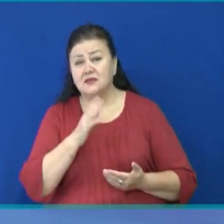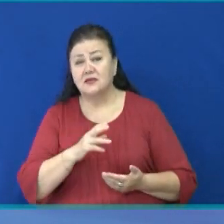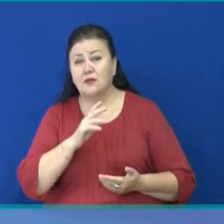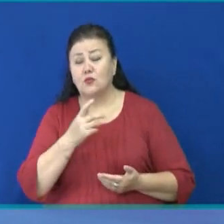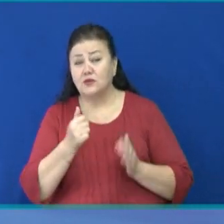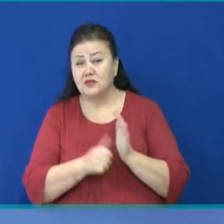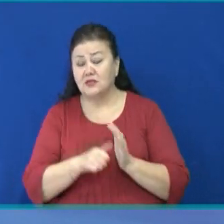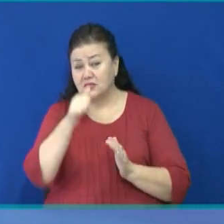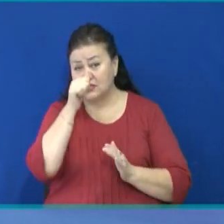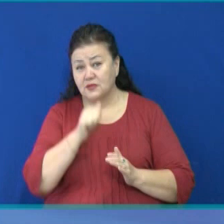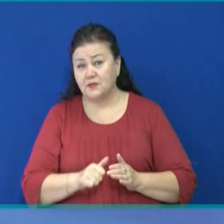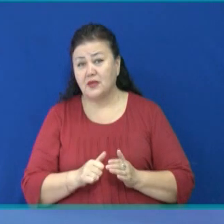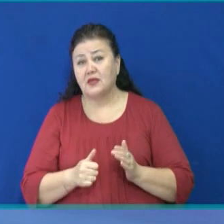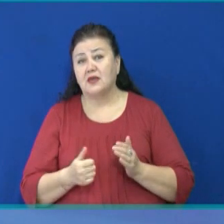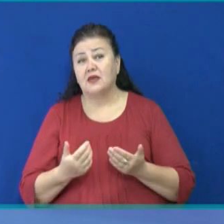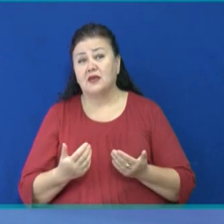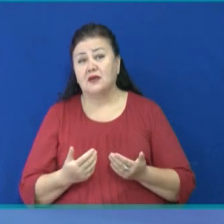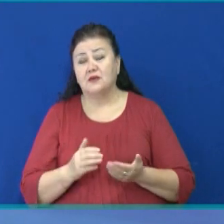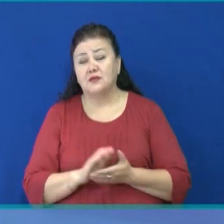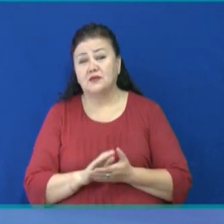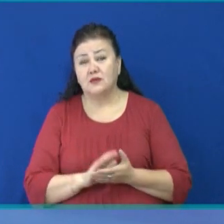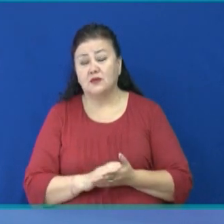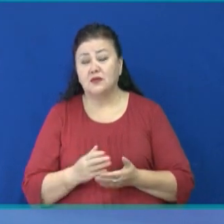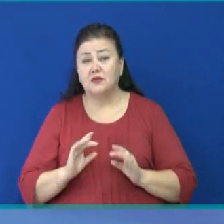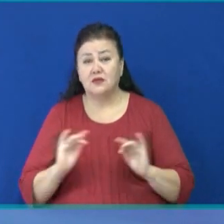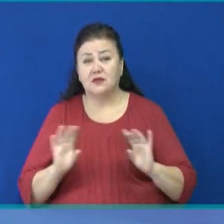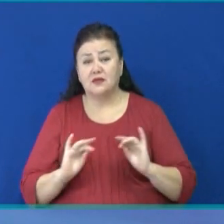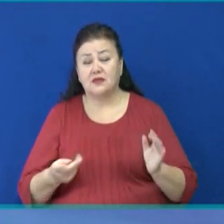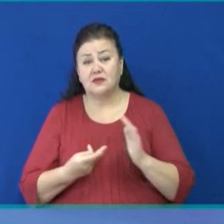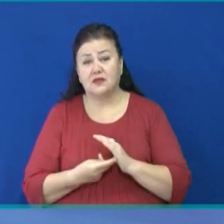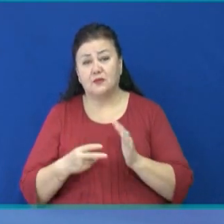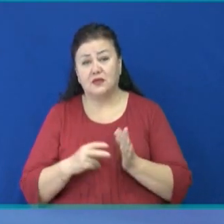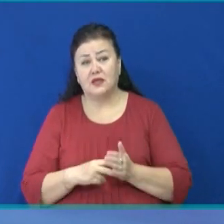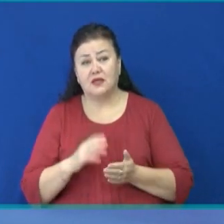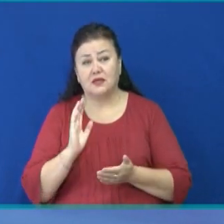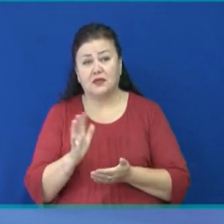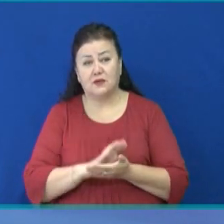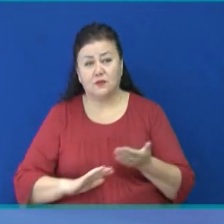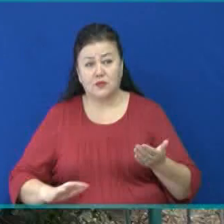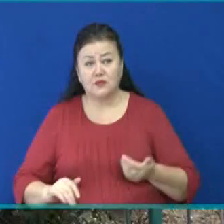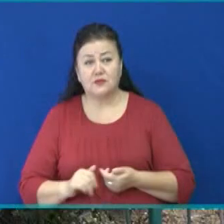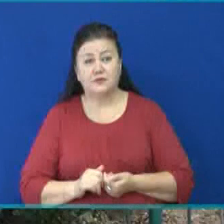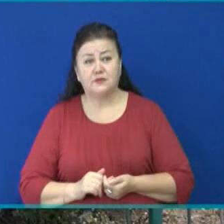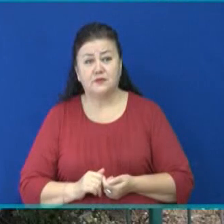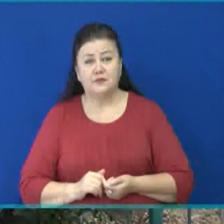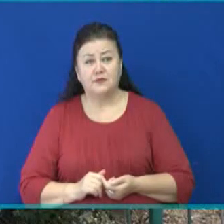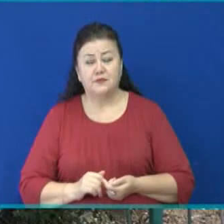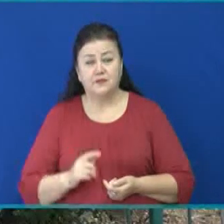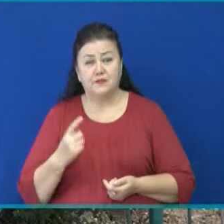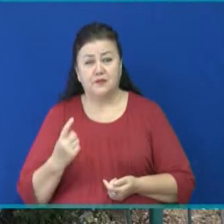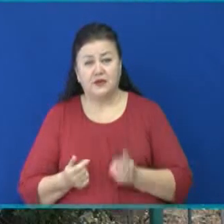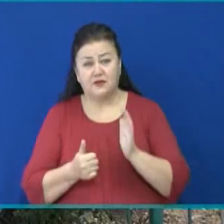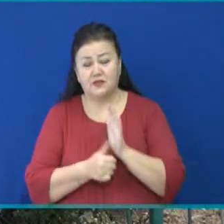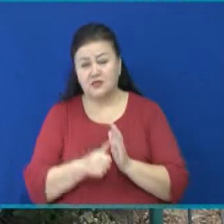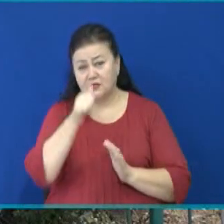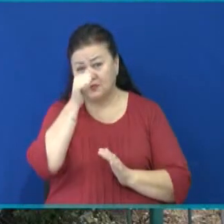социально-экономического развития региона в текущем полугодии и поделился дальнейшими планами. Подробнее в сюжете. В первом